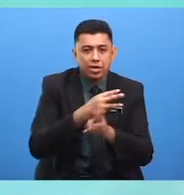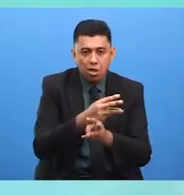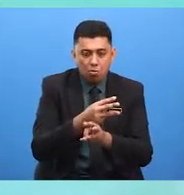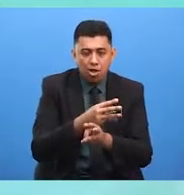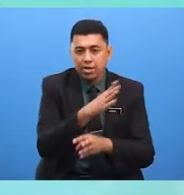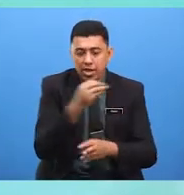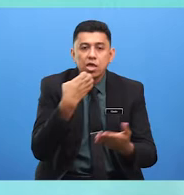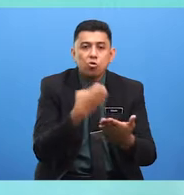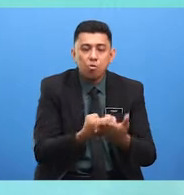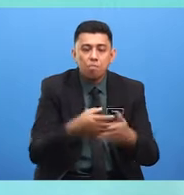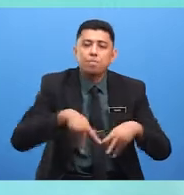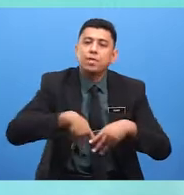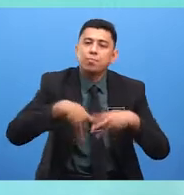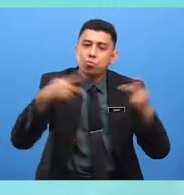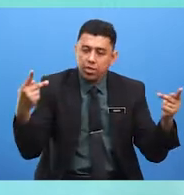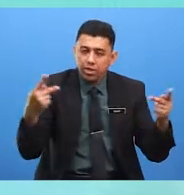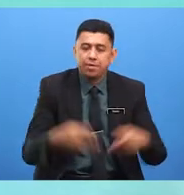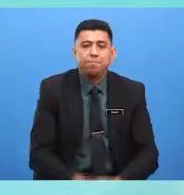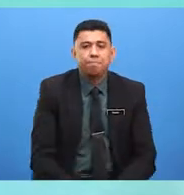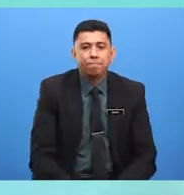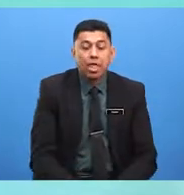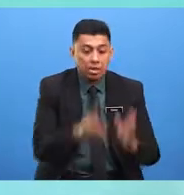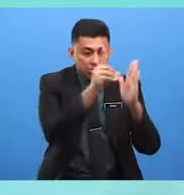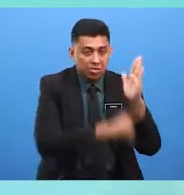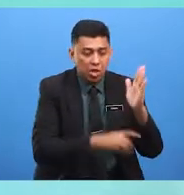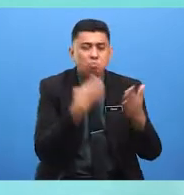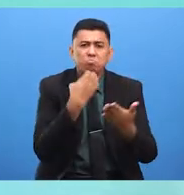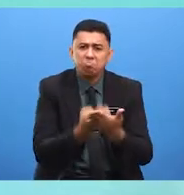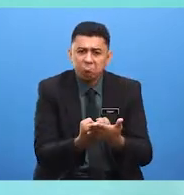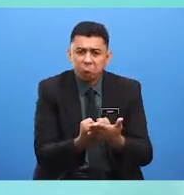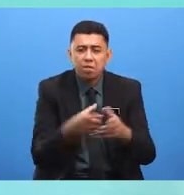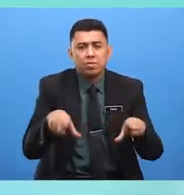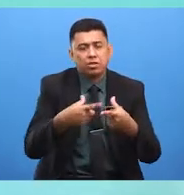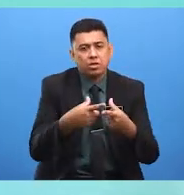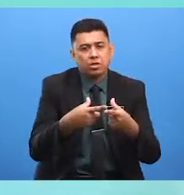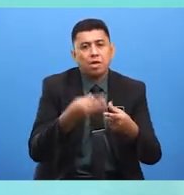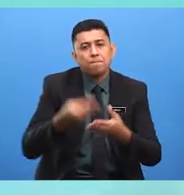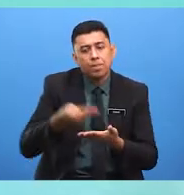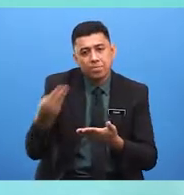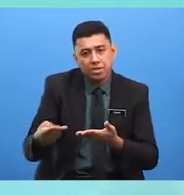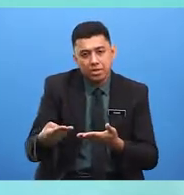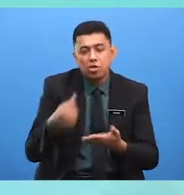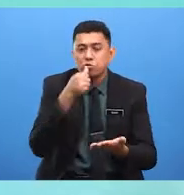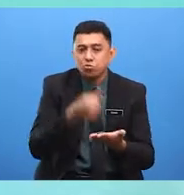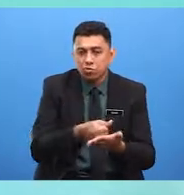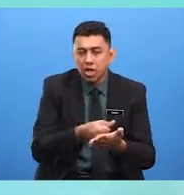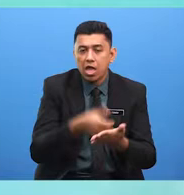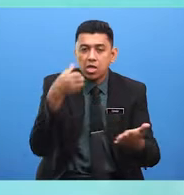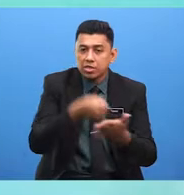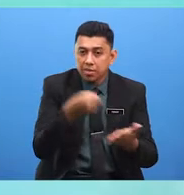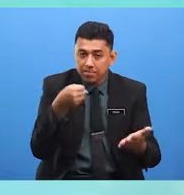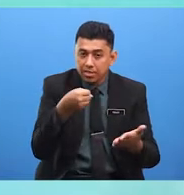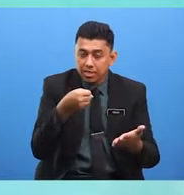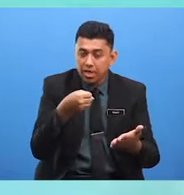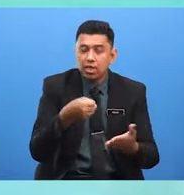sebaliknya semua sekeliling setan ekonomi berlaku bank pusat akan membeli surat jaminan kerajaan